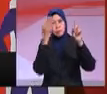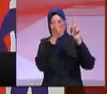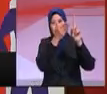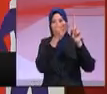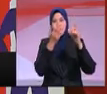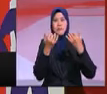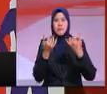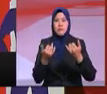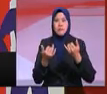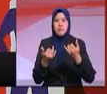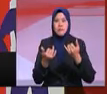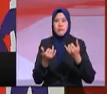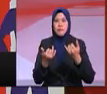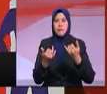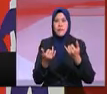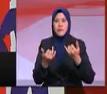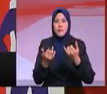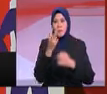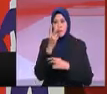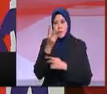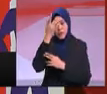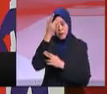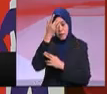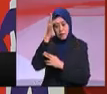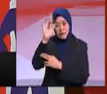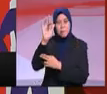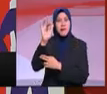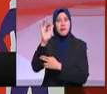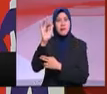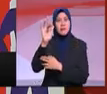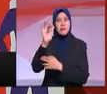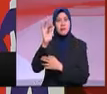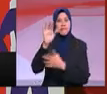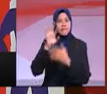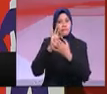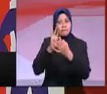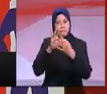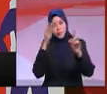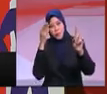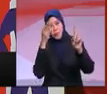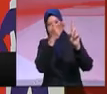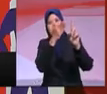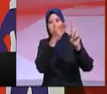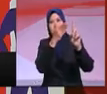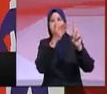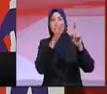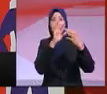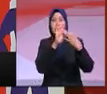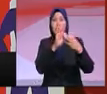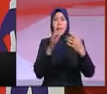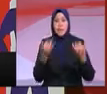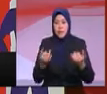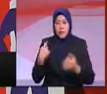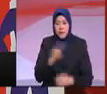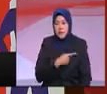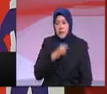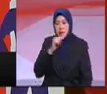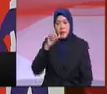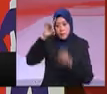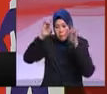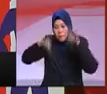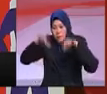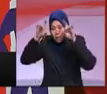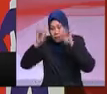approach. Kita juga melihat kepada smart approach, itu smart targeting. iaitu kita tak menyaring